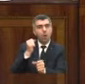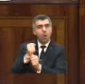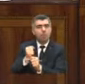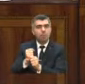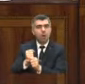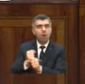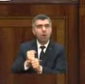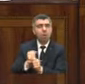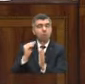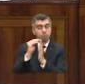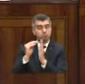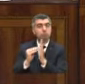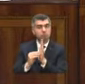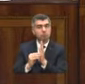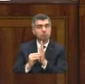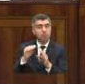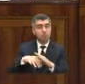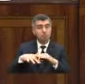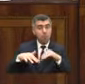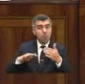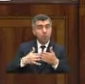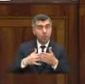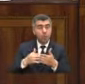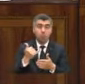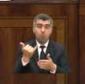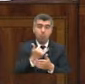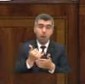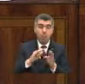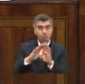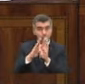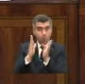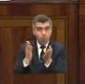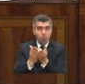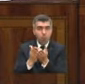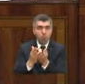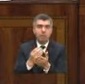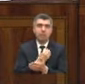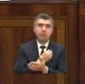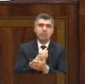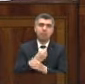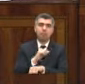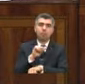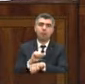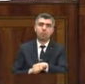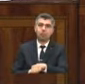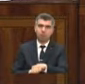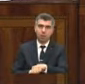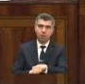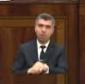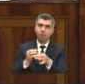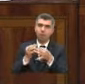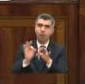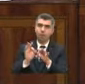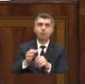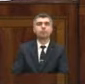ديال المشرع الدستوري ليس عبثا، ولكن وضع على رأس هذه الحقوق الأساسية التغطية الصحية والعلاج